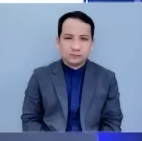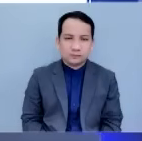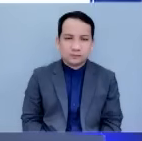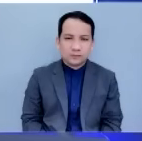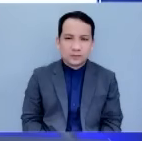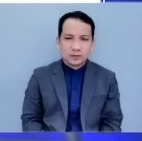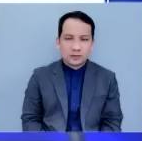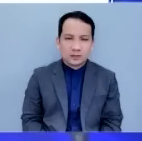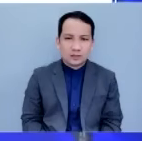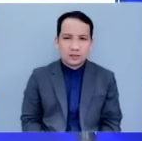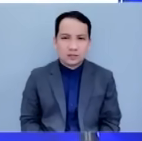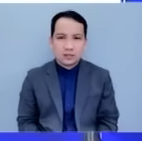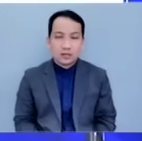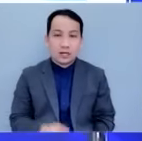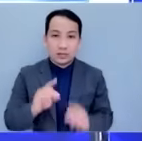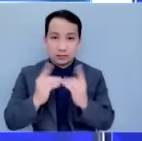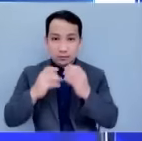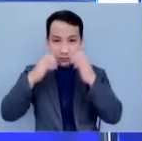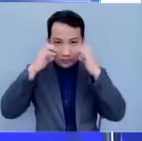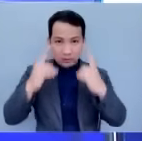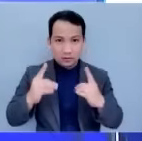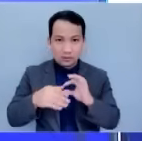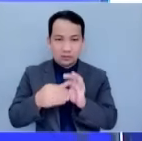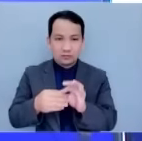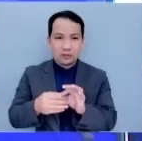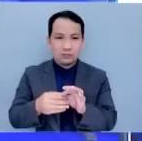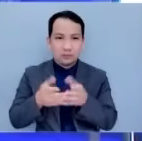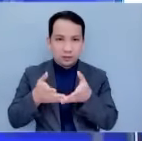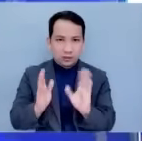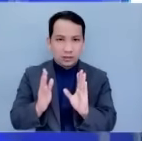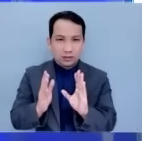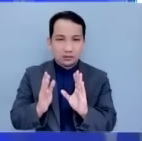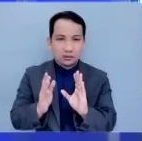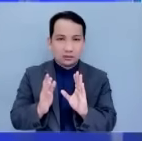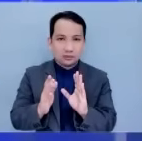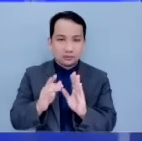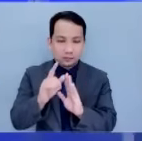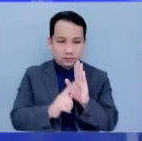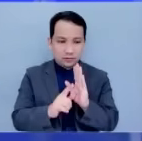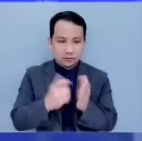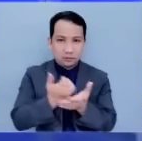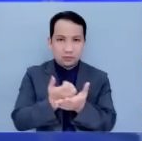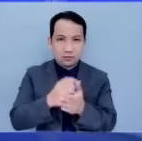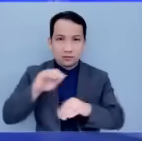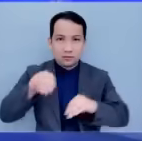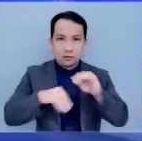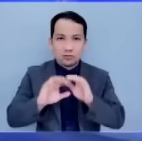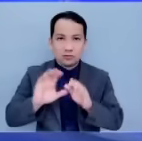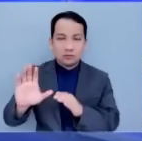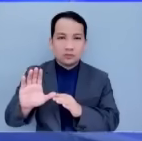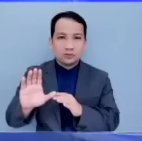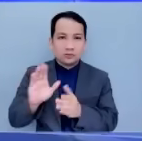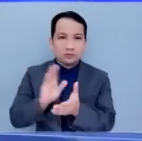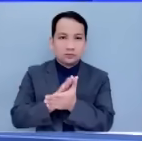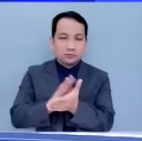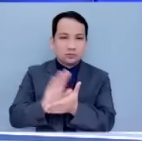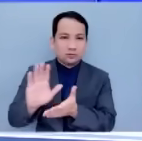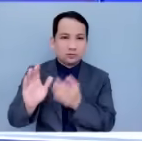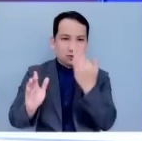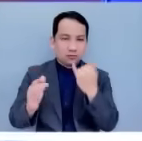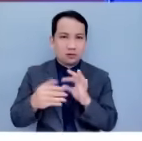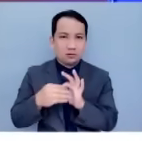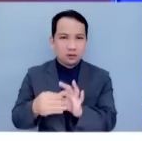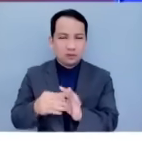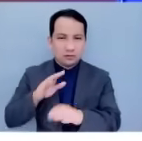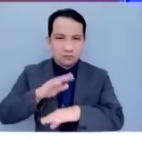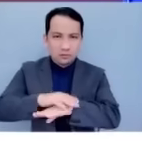Tutol ang DepEd sa panukalang luwagan ng restriction ng saligang batas sa pagmamay-ari ng mga eskwelahan. Posible raw itong maging banta sa